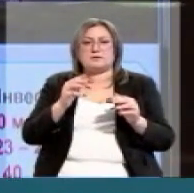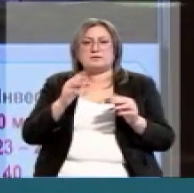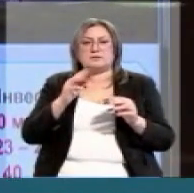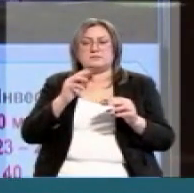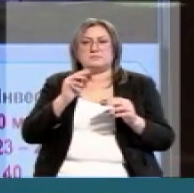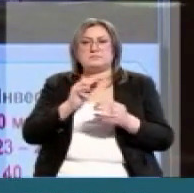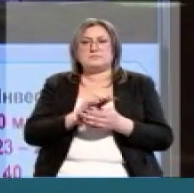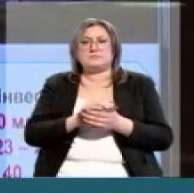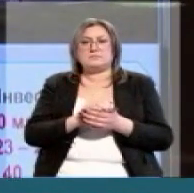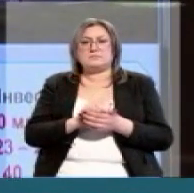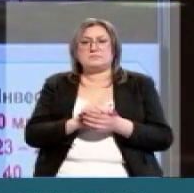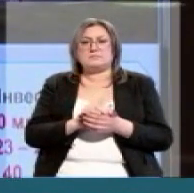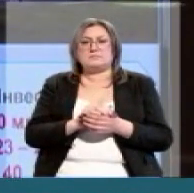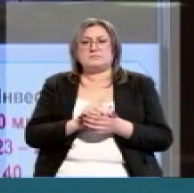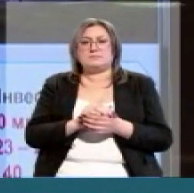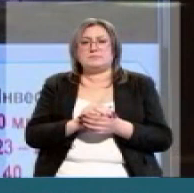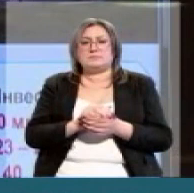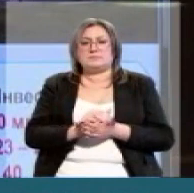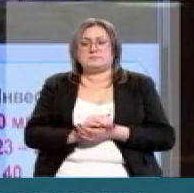Проработка прошла,